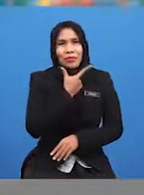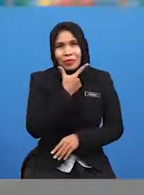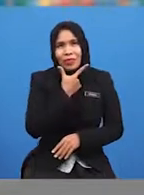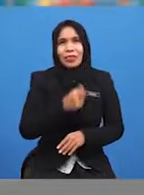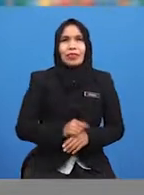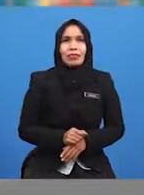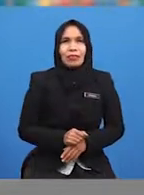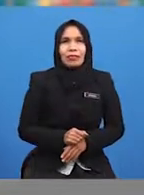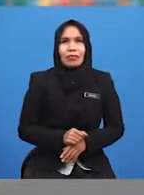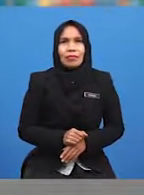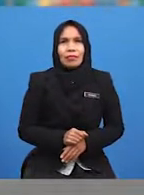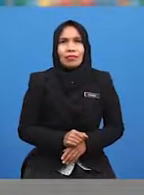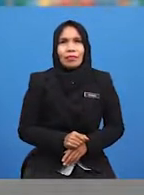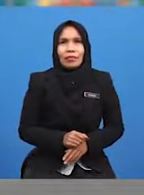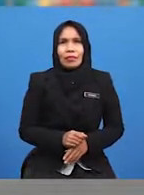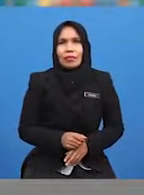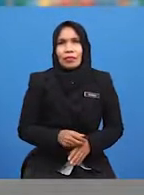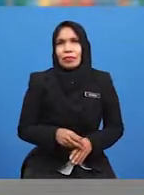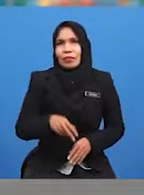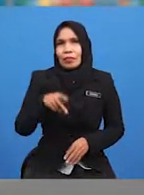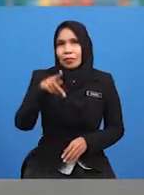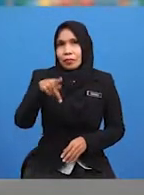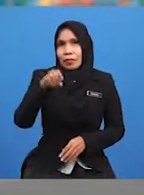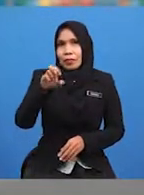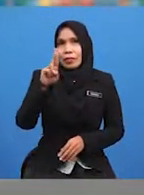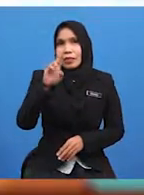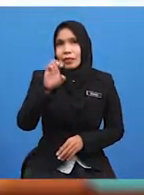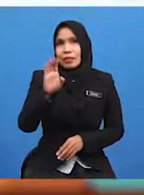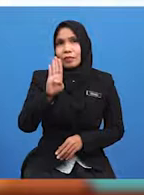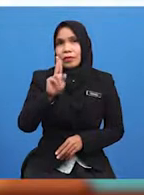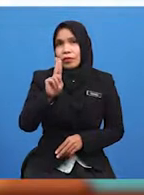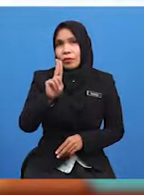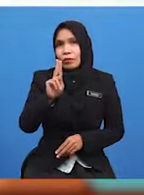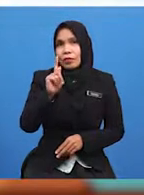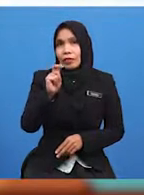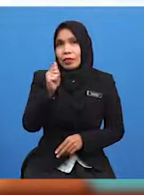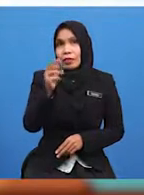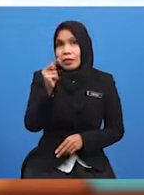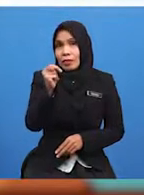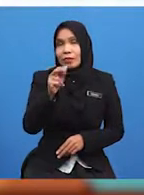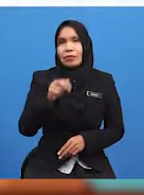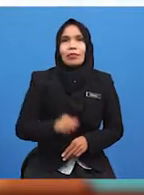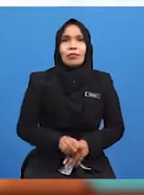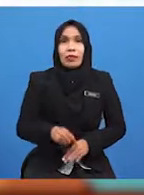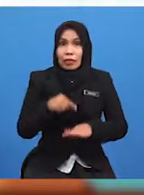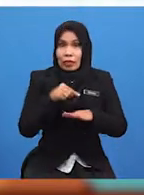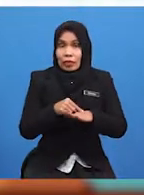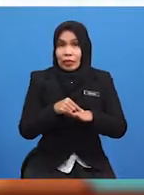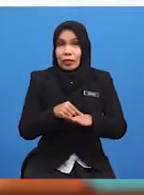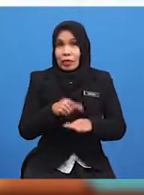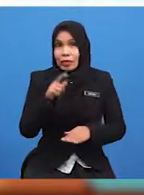perebutan Tahta di Perak pada tahun 1871 konflik ini melibatkan tiga